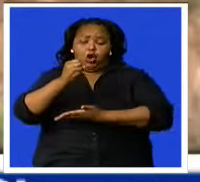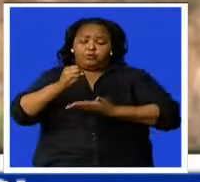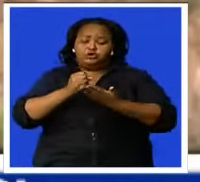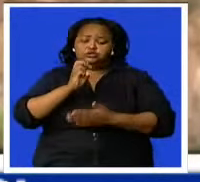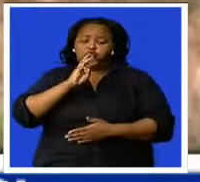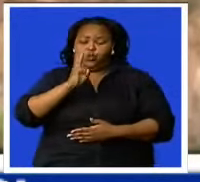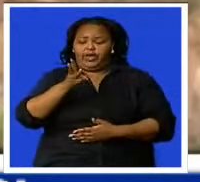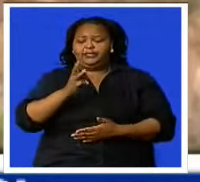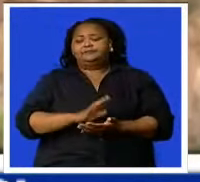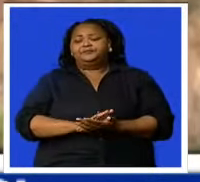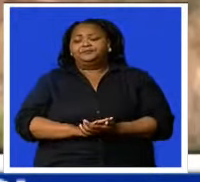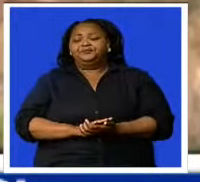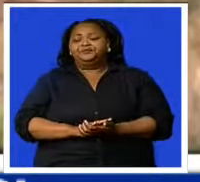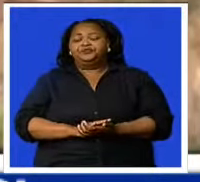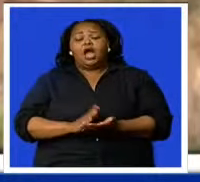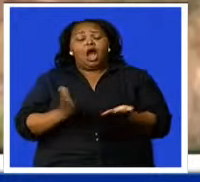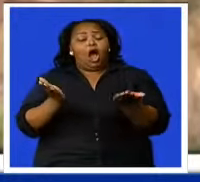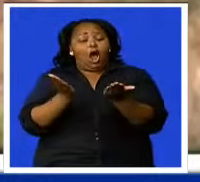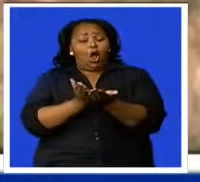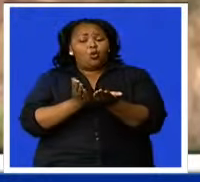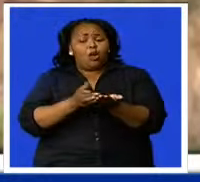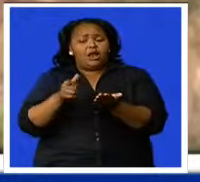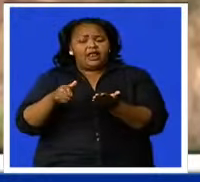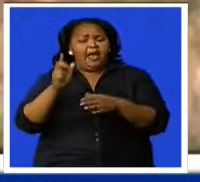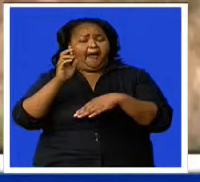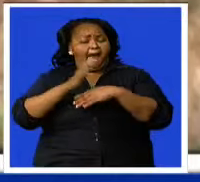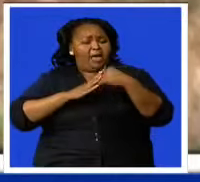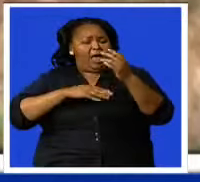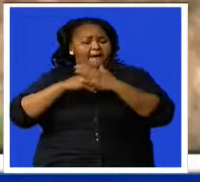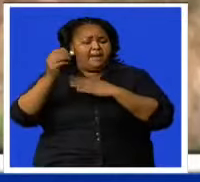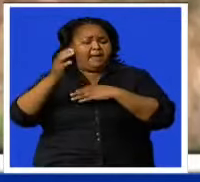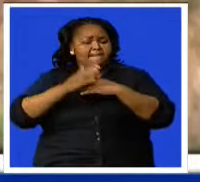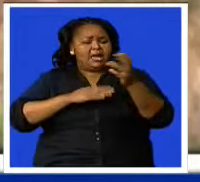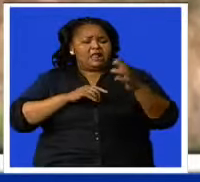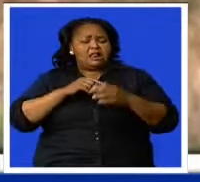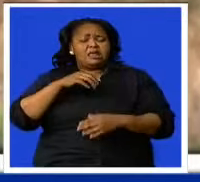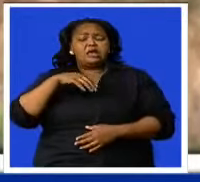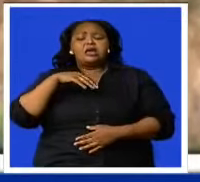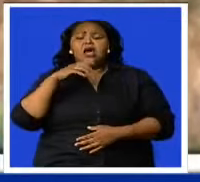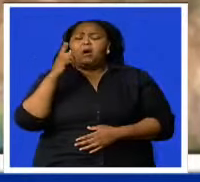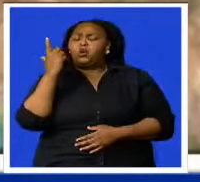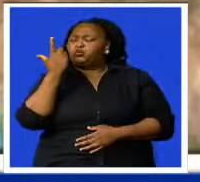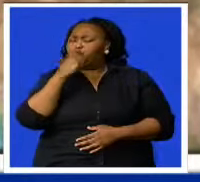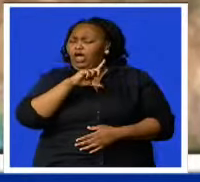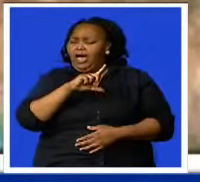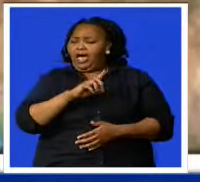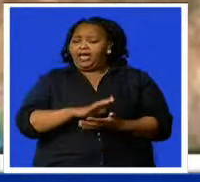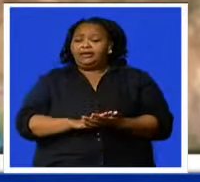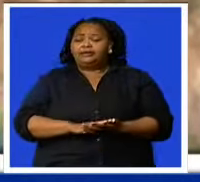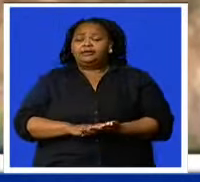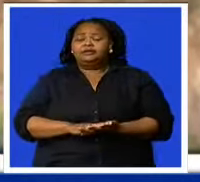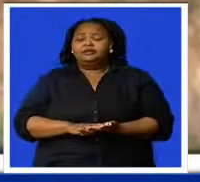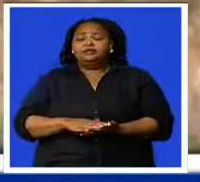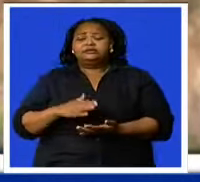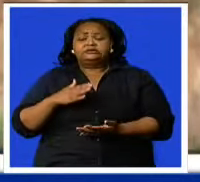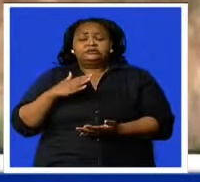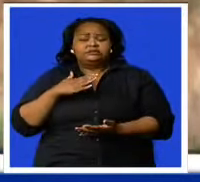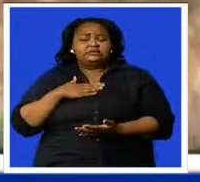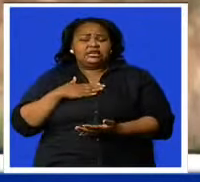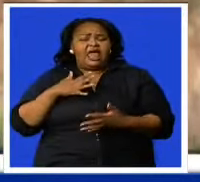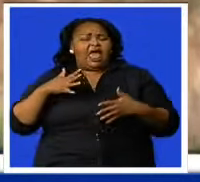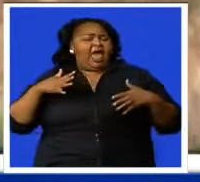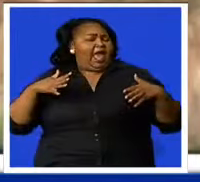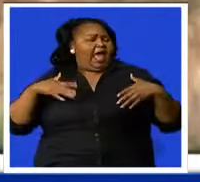ngalendlela lesikola lesakheke ngayo nangendlela lesingiyo sithi khanza kwathine singakhoni ukukhuluma